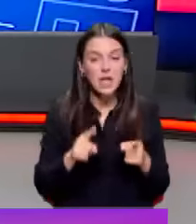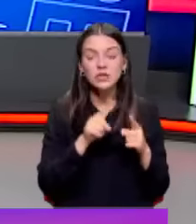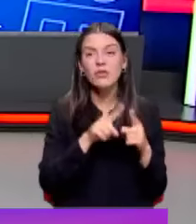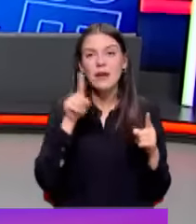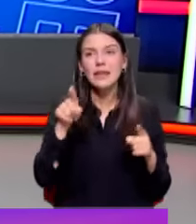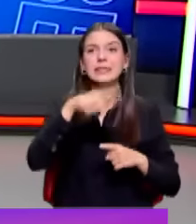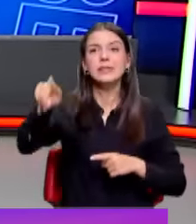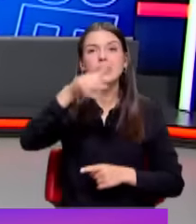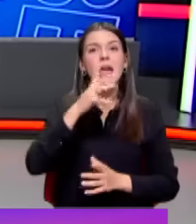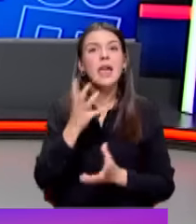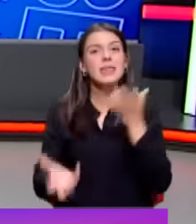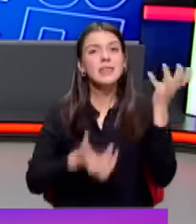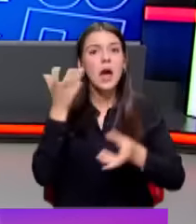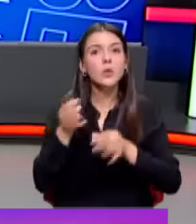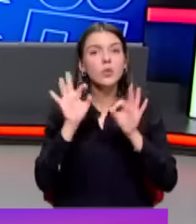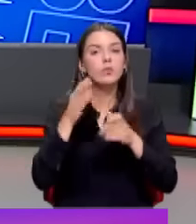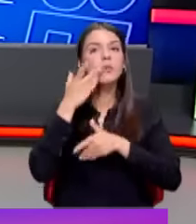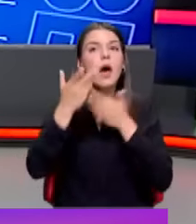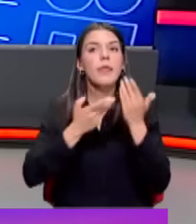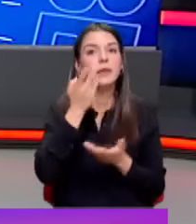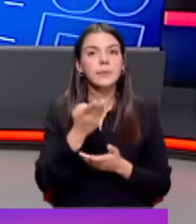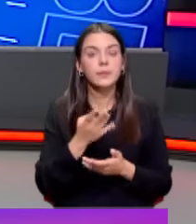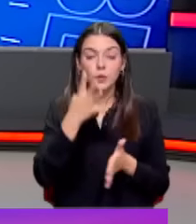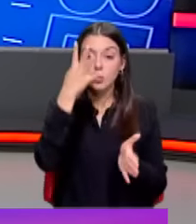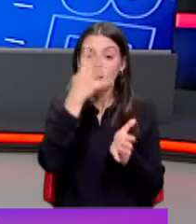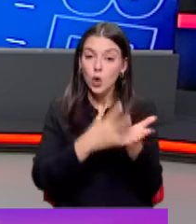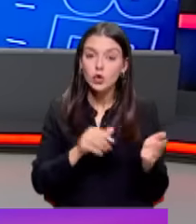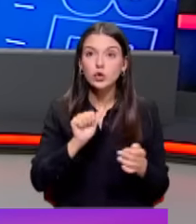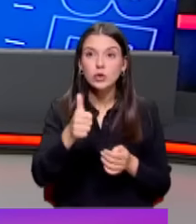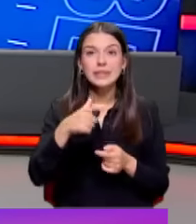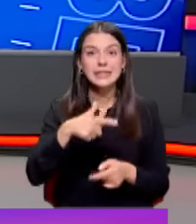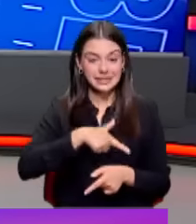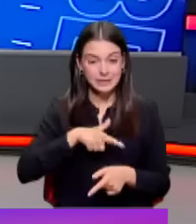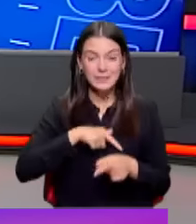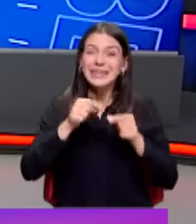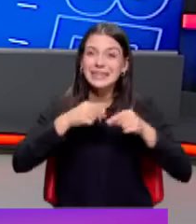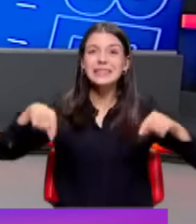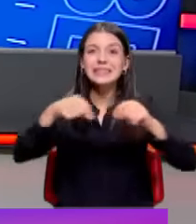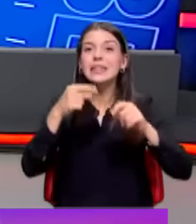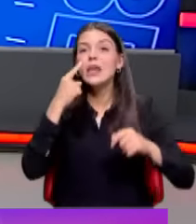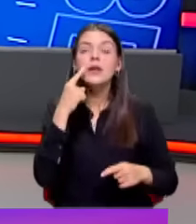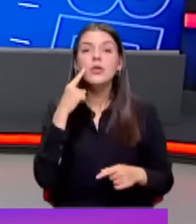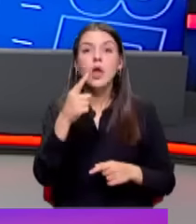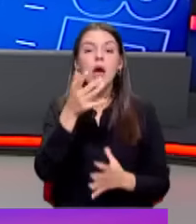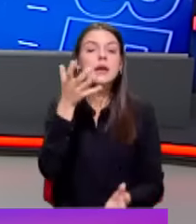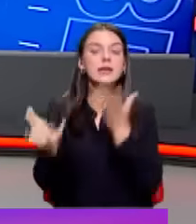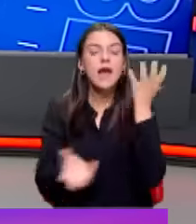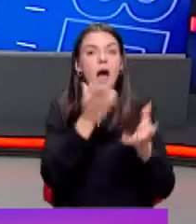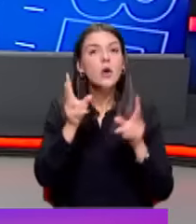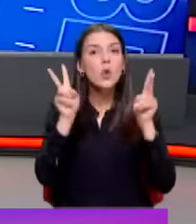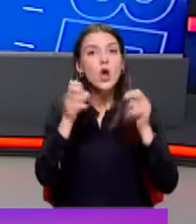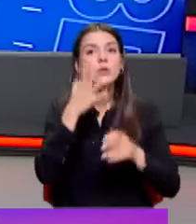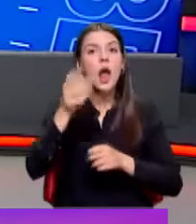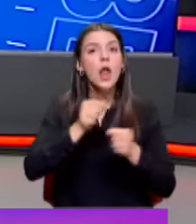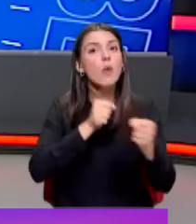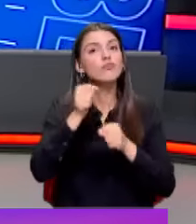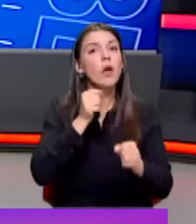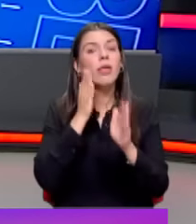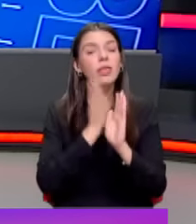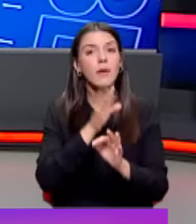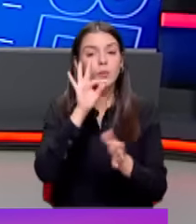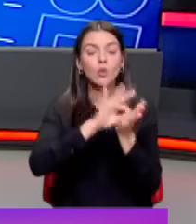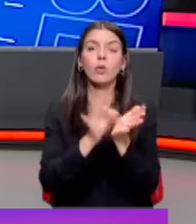size yangınların durumunu aktarayım. Dördüncü gününde İzmir sınırları içerisinde yangın konusunda hala mücadelenin sürdüğü noktalar